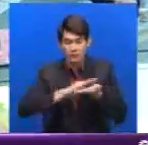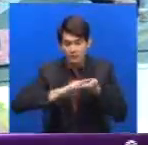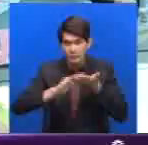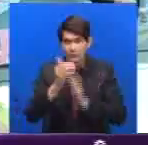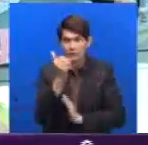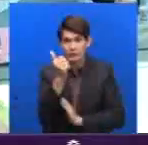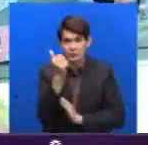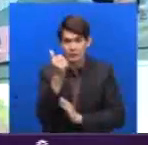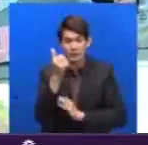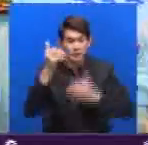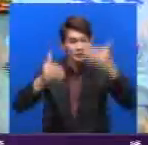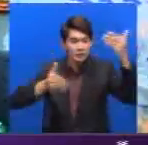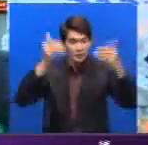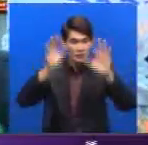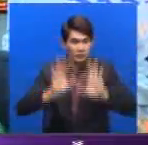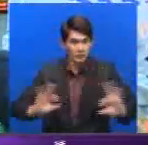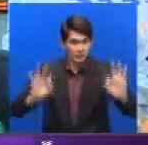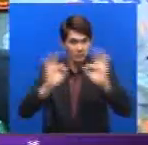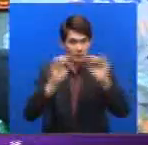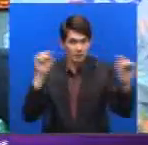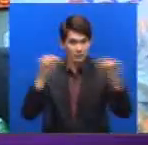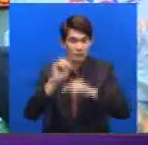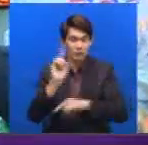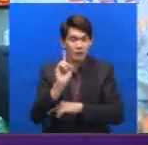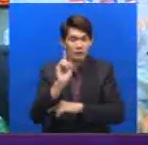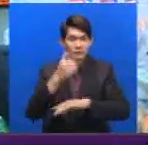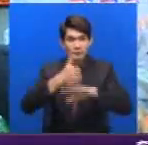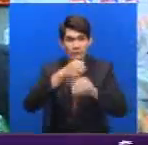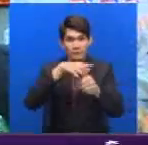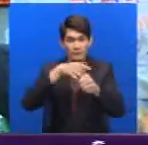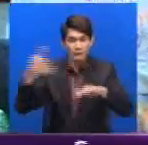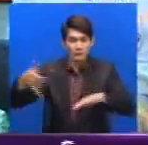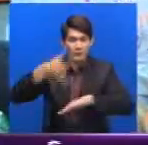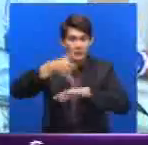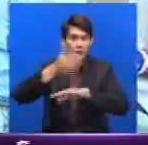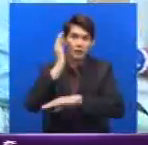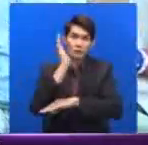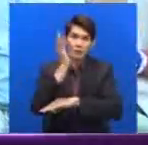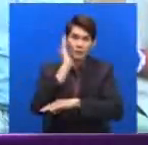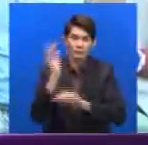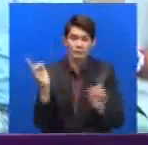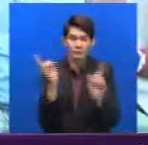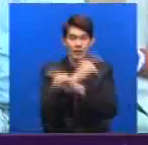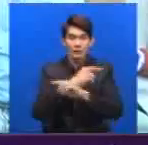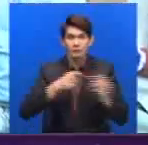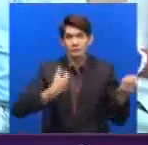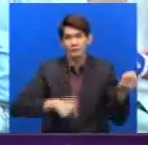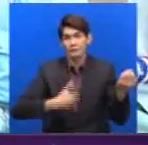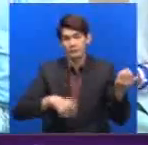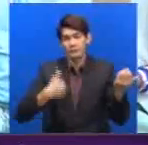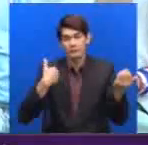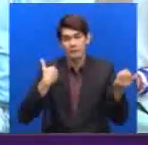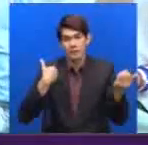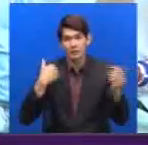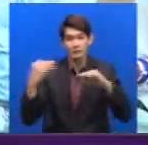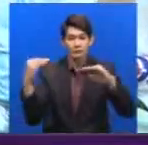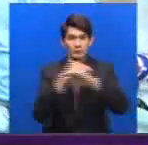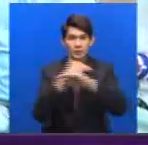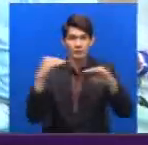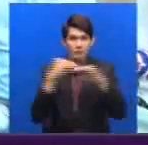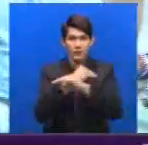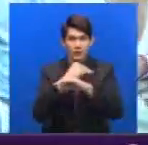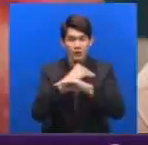ร้อยโดยกิจกรรมหลักยังคงเป็นการขึ้นปราศรัยของแกนนำย่อยสลับกับการแสดงดนตรีขณะที่การจราจรรอบ